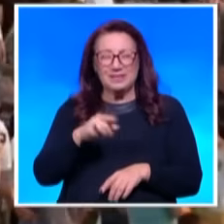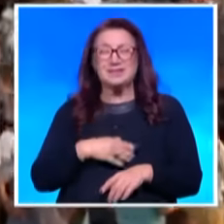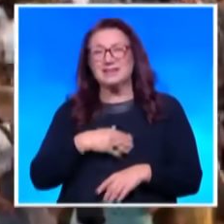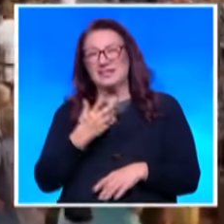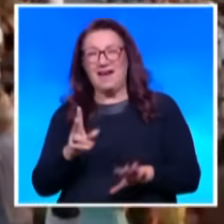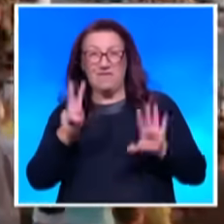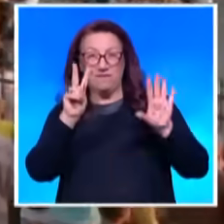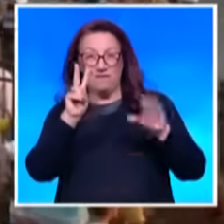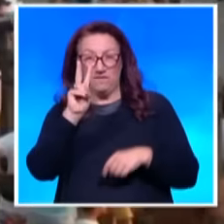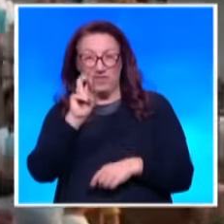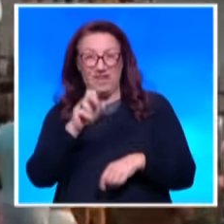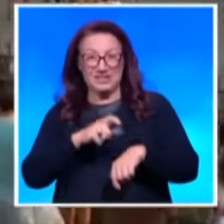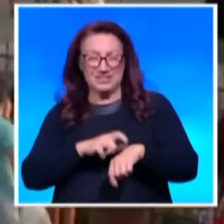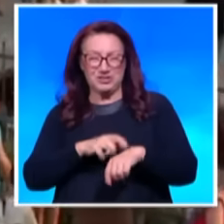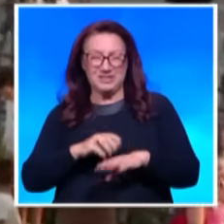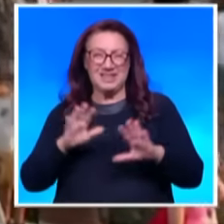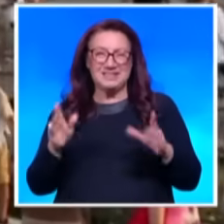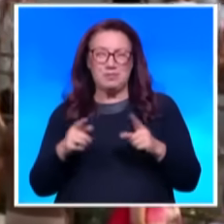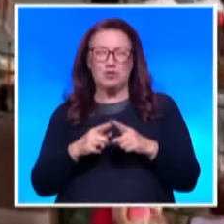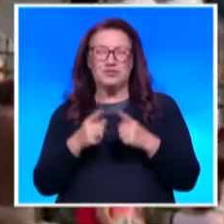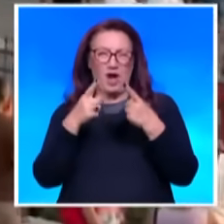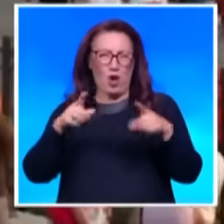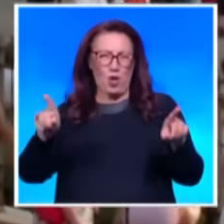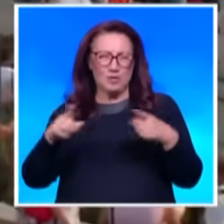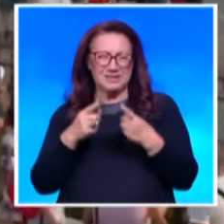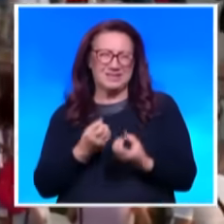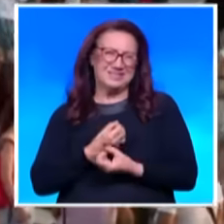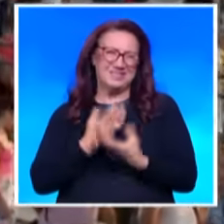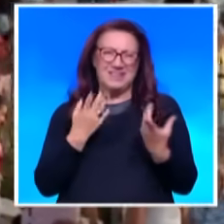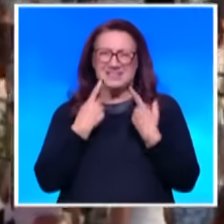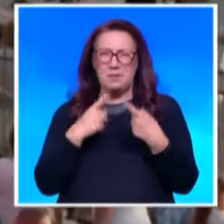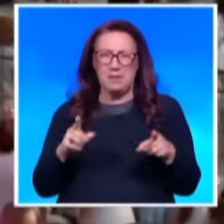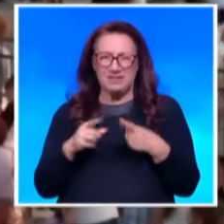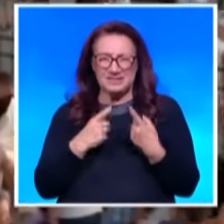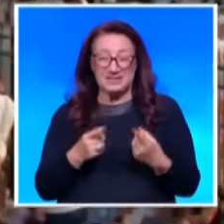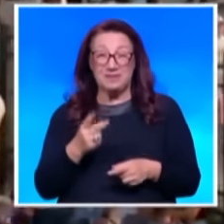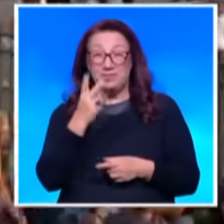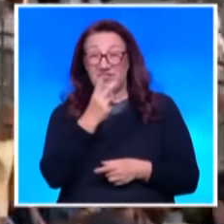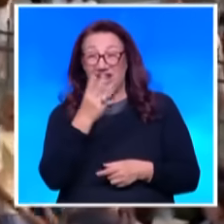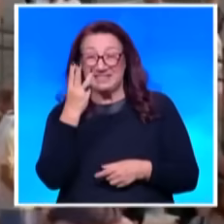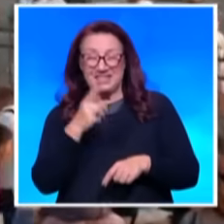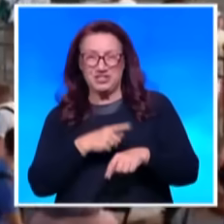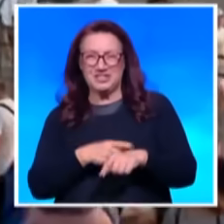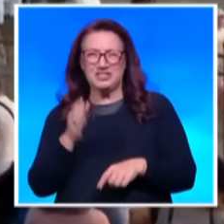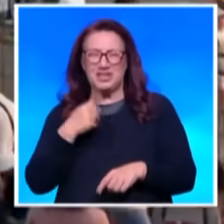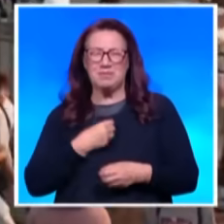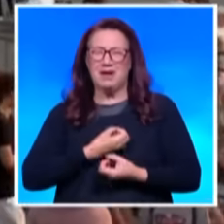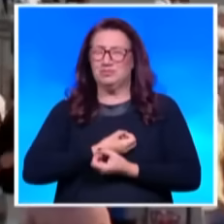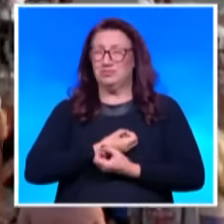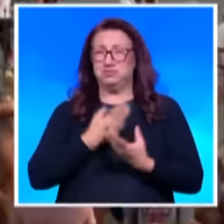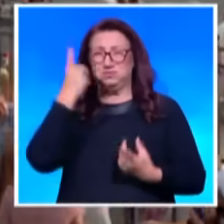изпълнители и австралийската звезда Фейди. Ще има лазерно шоу, а в 23 часа и пишна заря. Знаете, Варна е известна